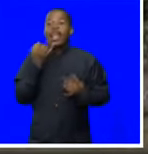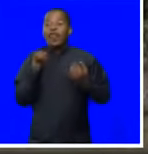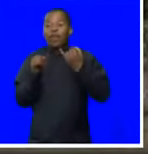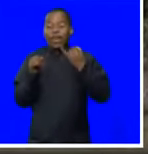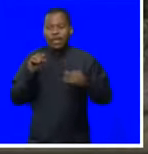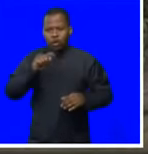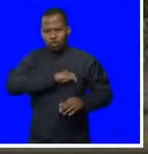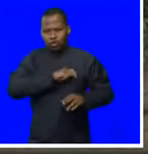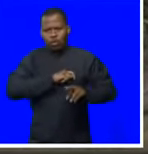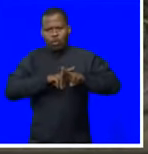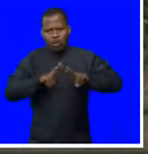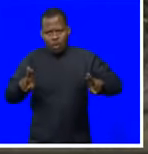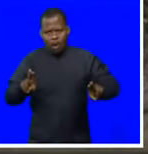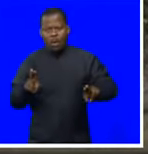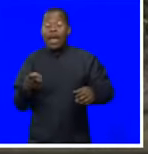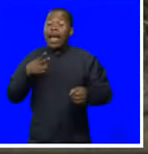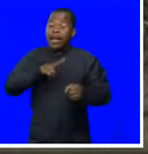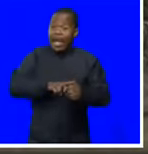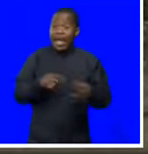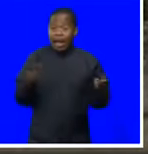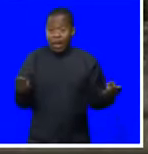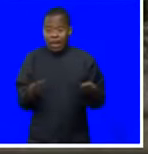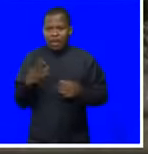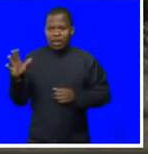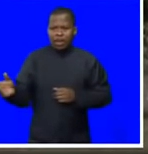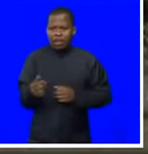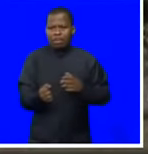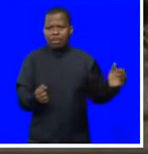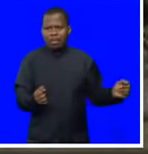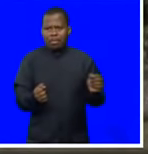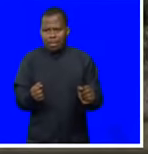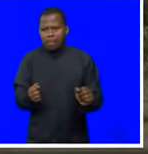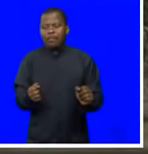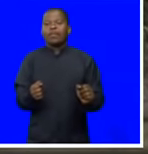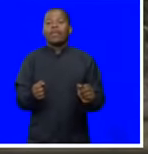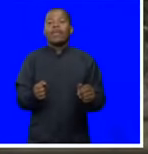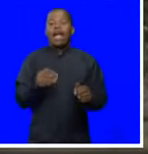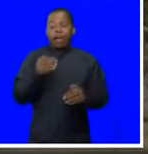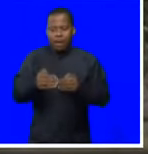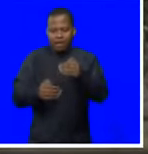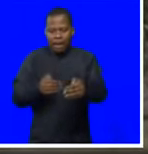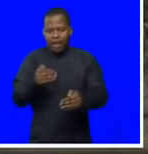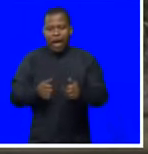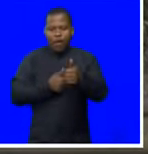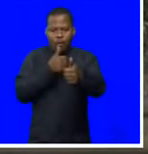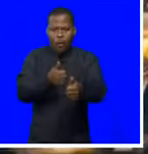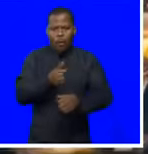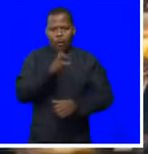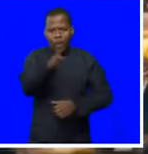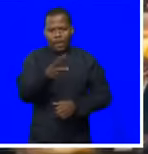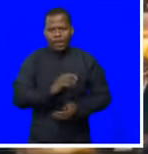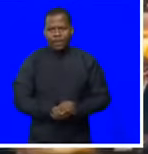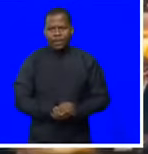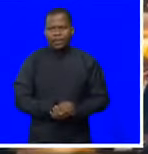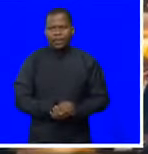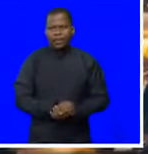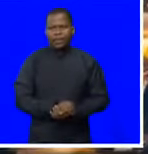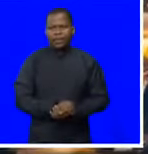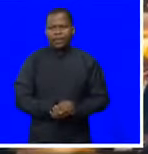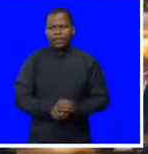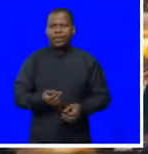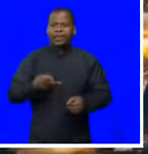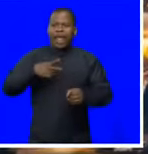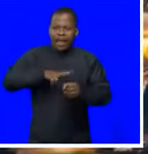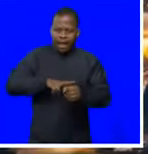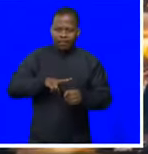ukuthi lokho akukho bantu labantu ocashwa bantu ocashwa ngale ndlela yekhamba kule procedure lebekiwe Kazinga